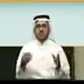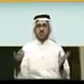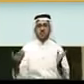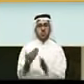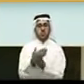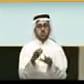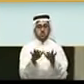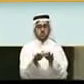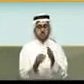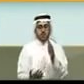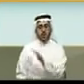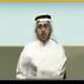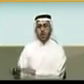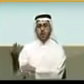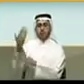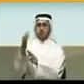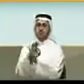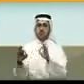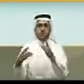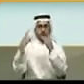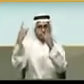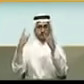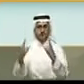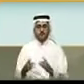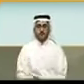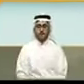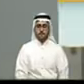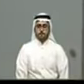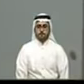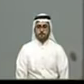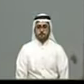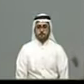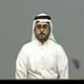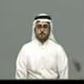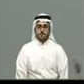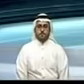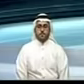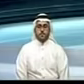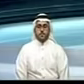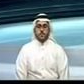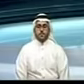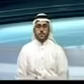وطباعتها لتقديمها للجهة الرسمية عند طلبها.